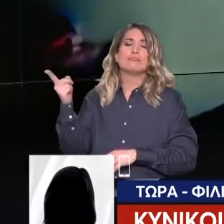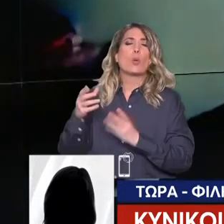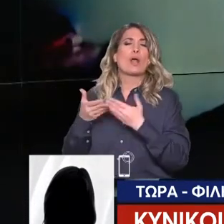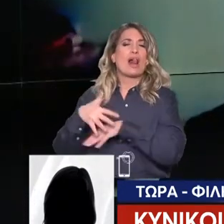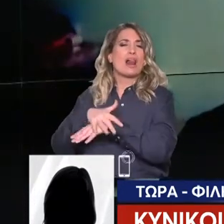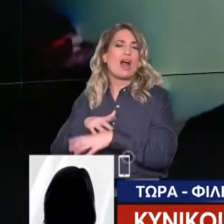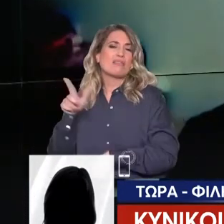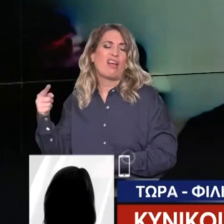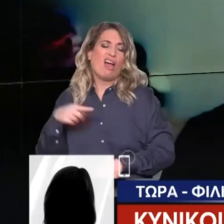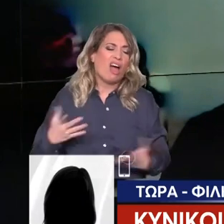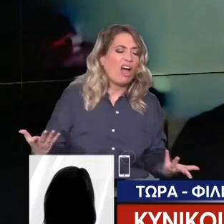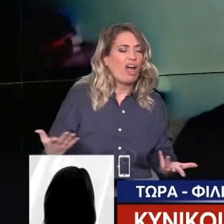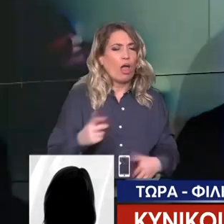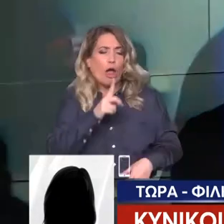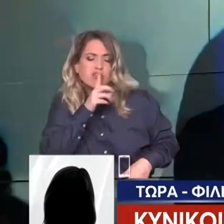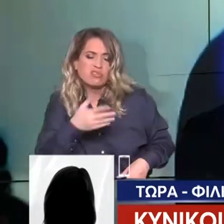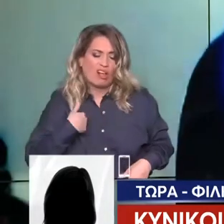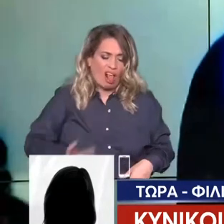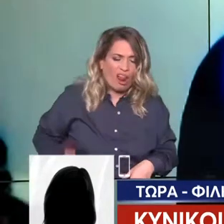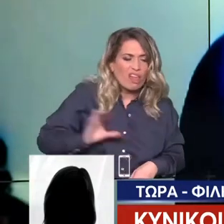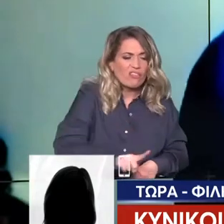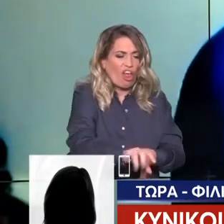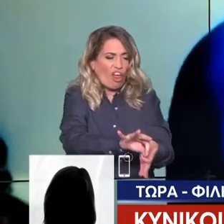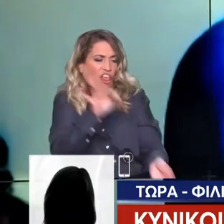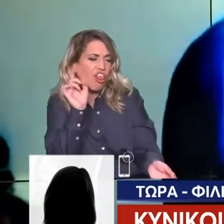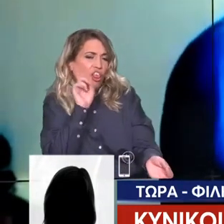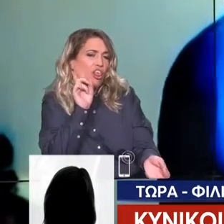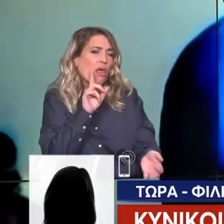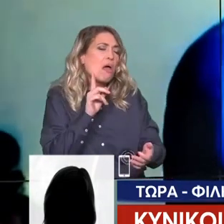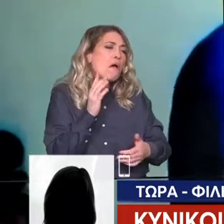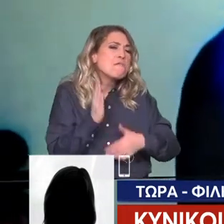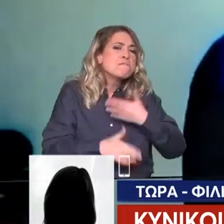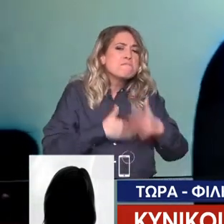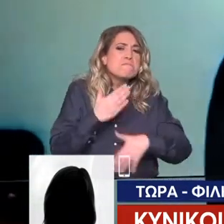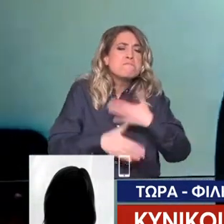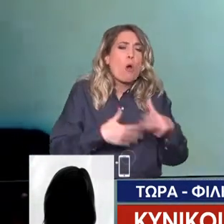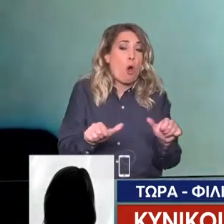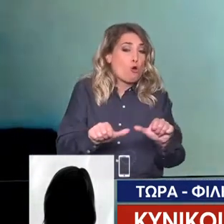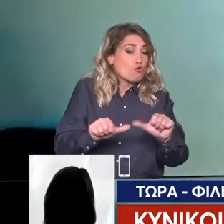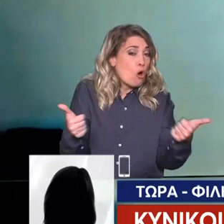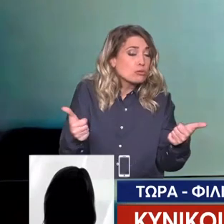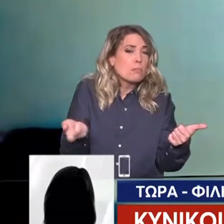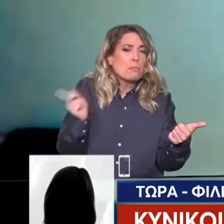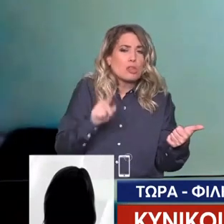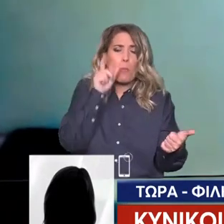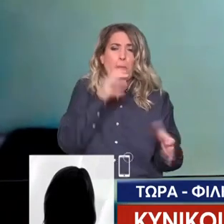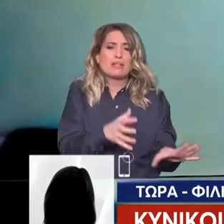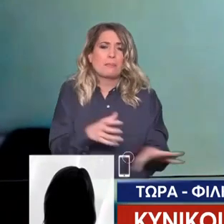δεν έχει. Δεν ξέρω κιόλας πώς τα πήρε τα παιδιά. Εγώ θέλω να σας ρωτήσω, γιατί ξέρετε,